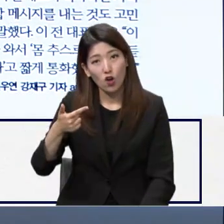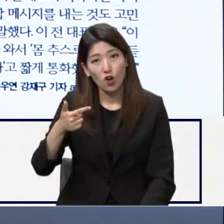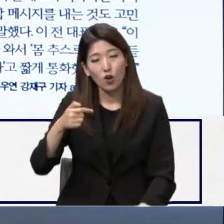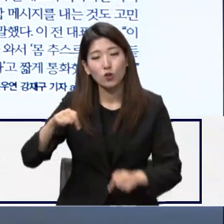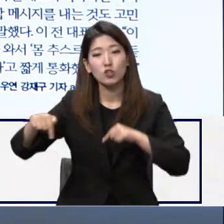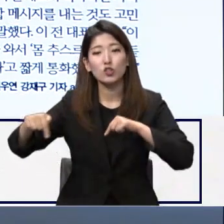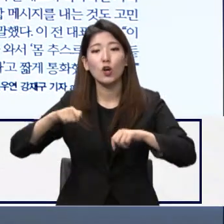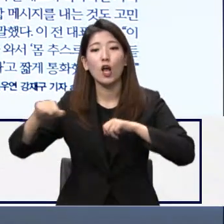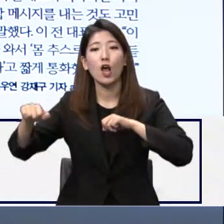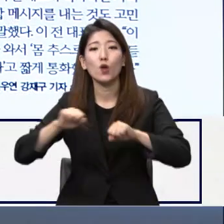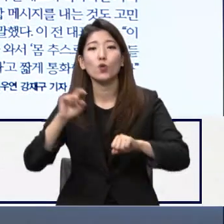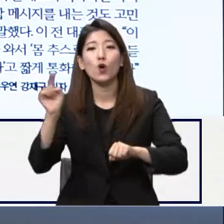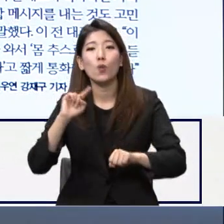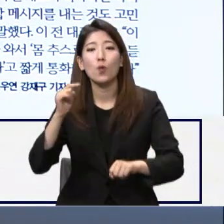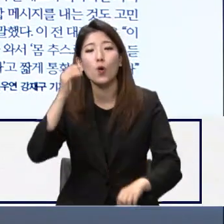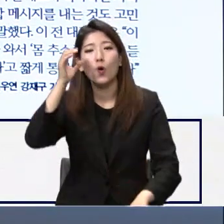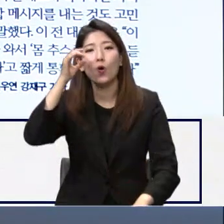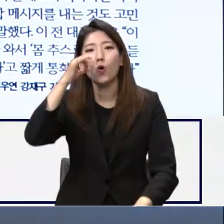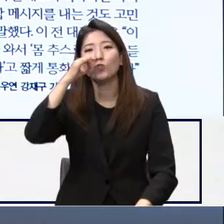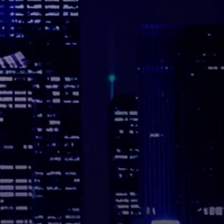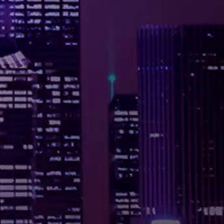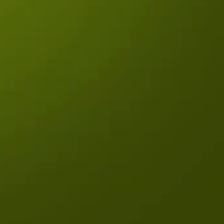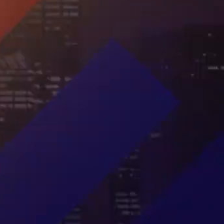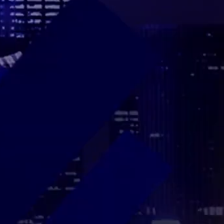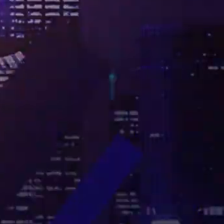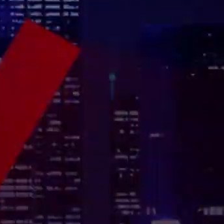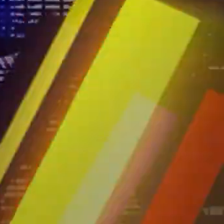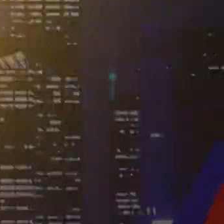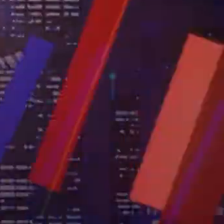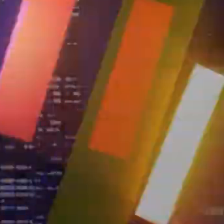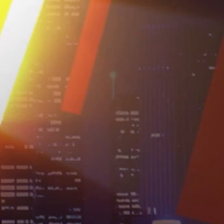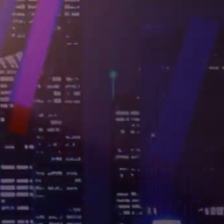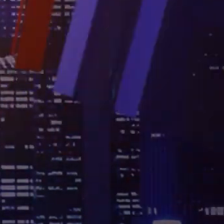좀 지켜봐야 되겠다 하는 생각이 듭니다